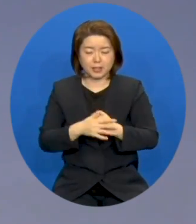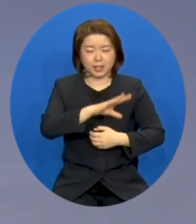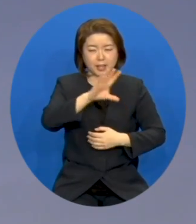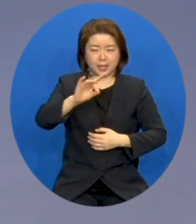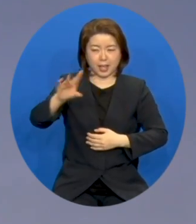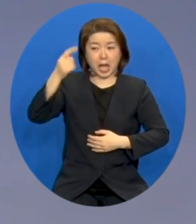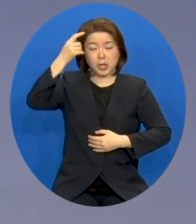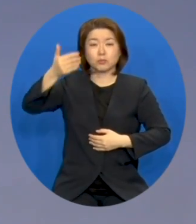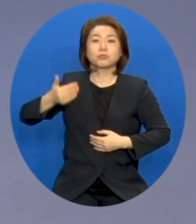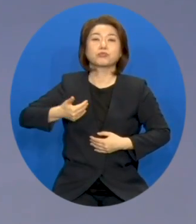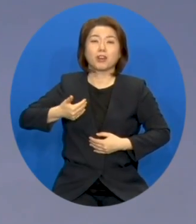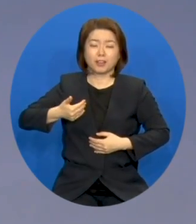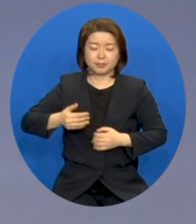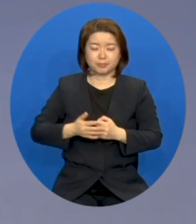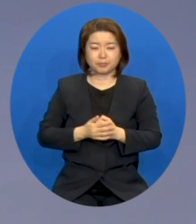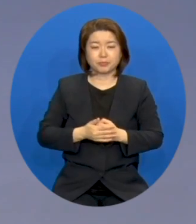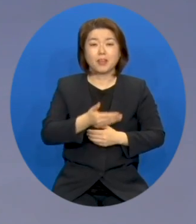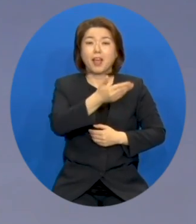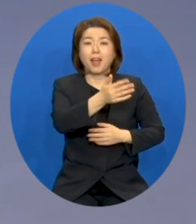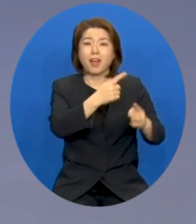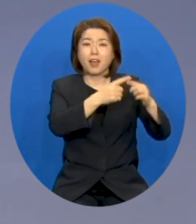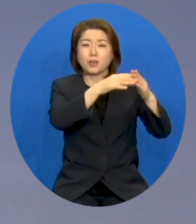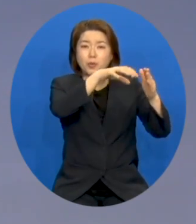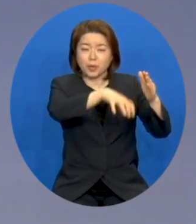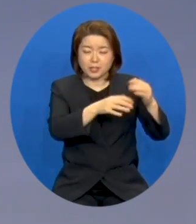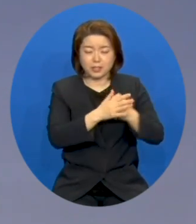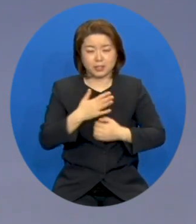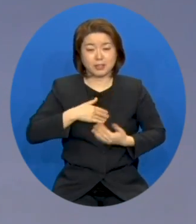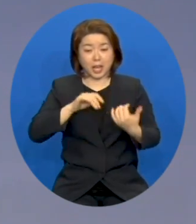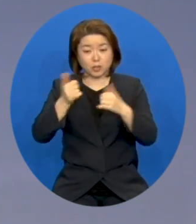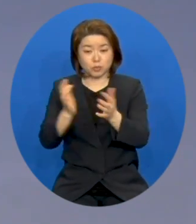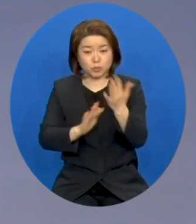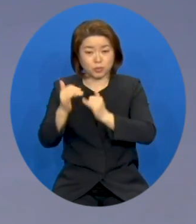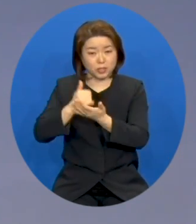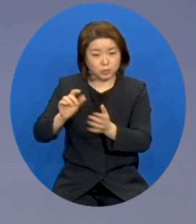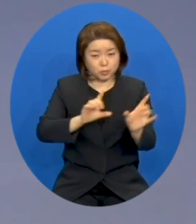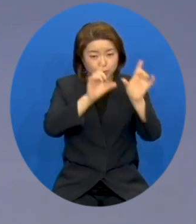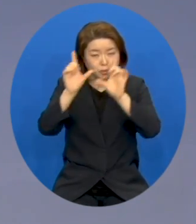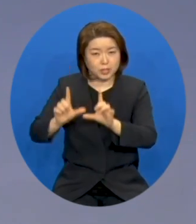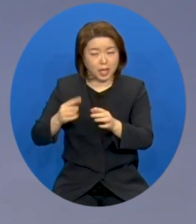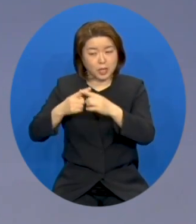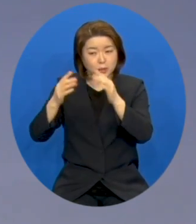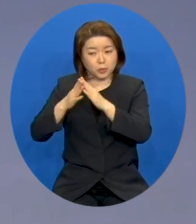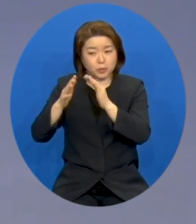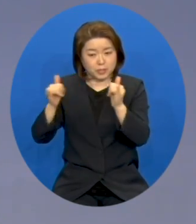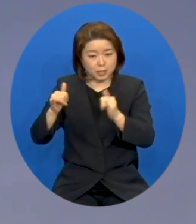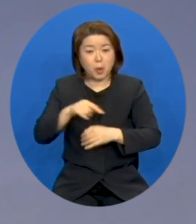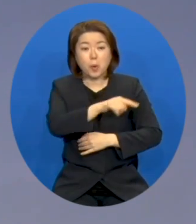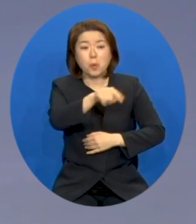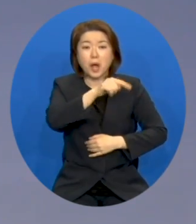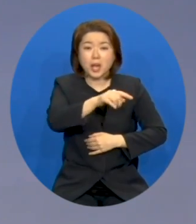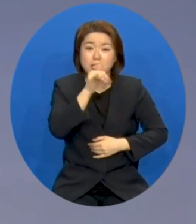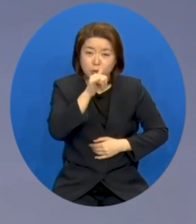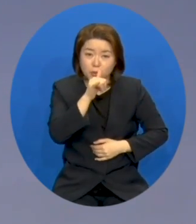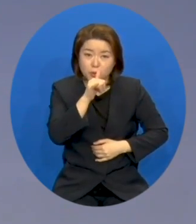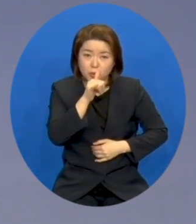분들이 계십니다. 선한목자교회는 나는 죽고 예수로 사는 교인이 거기에는 있습니까?